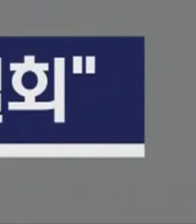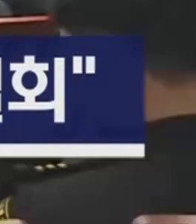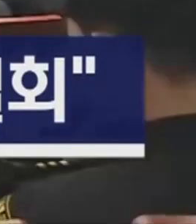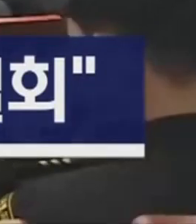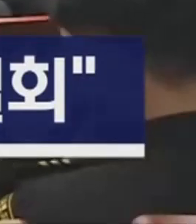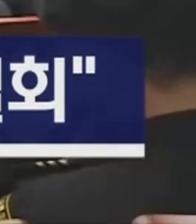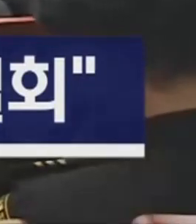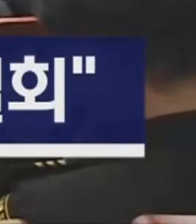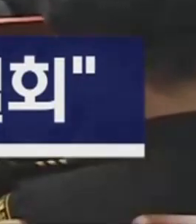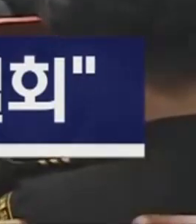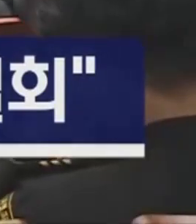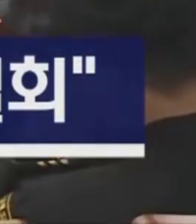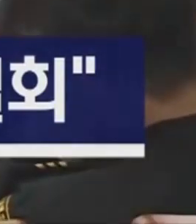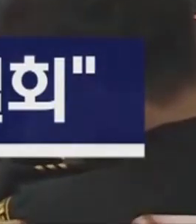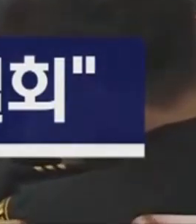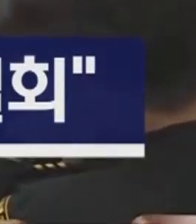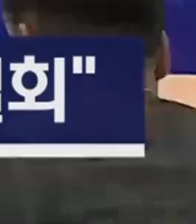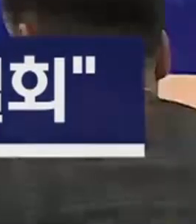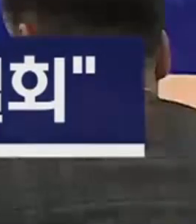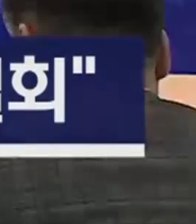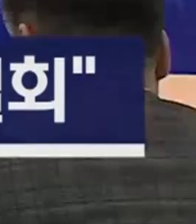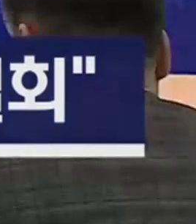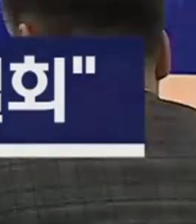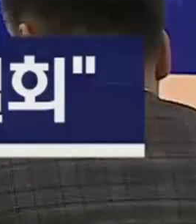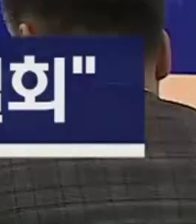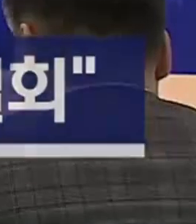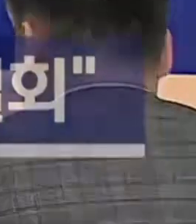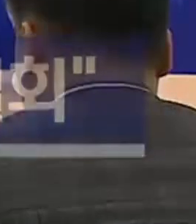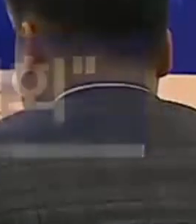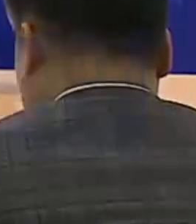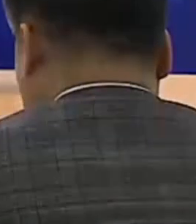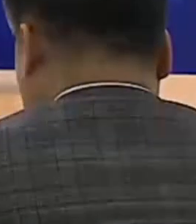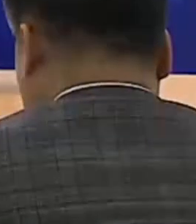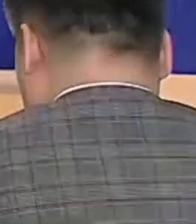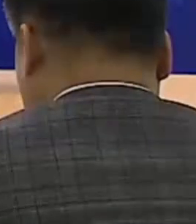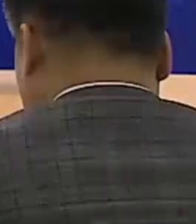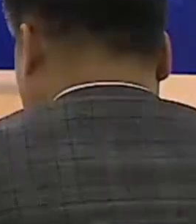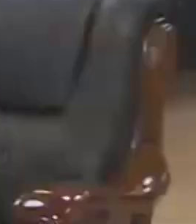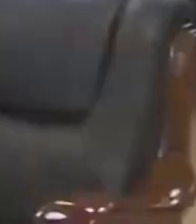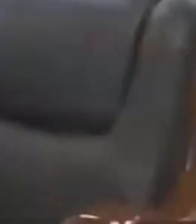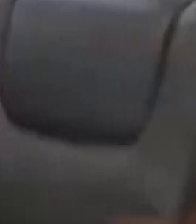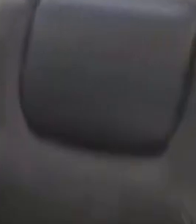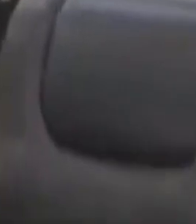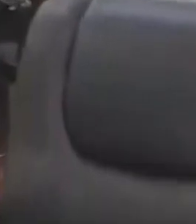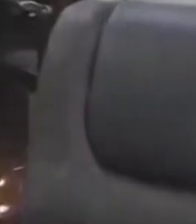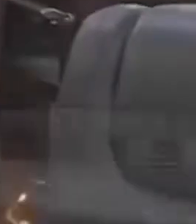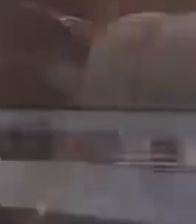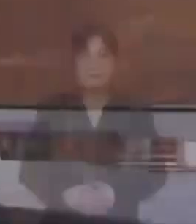발전 동력을 상실하지 않을까 우려되면서 지역사회가 반대하고 나섰습니다.